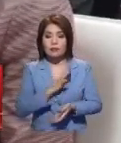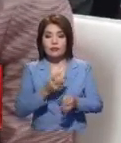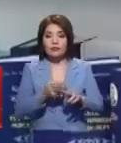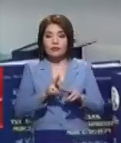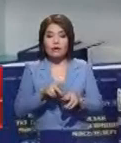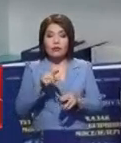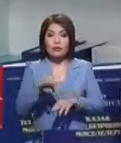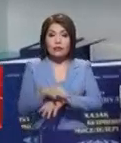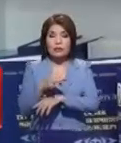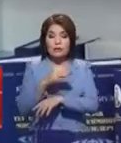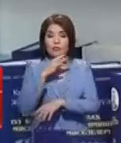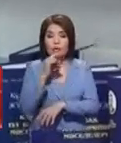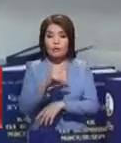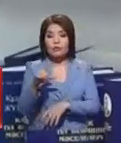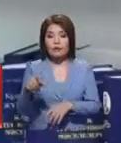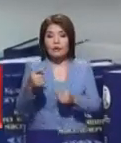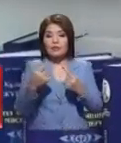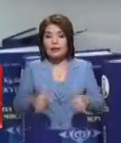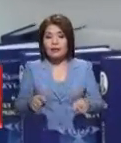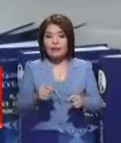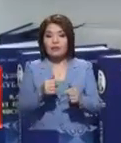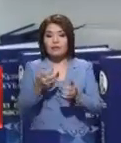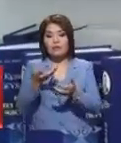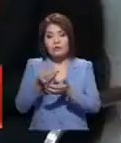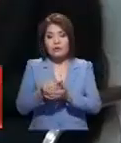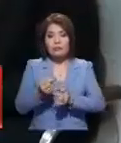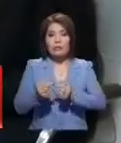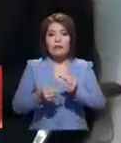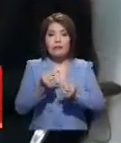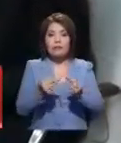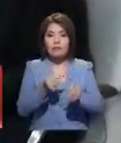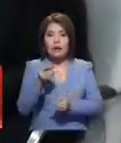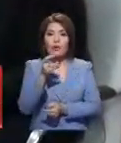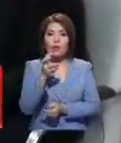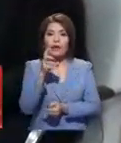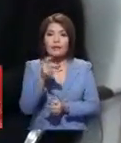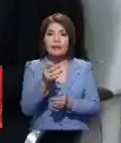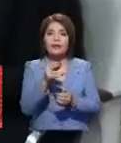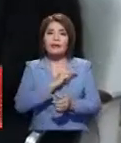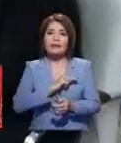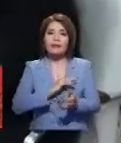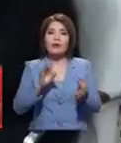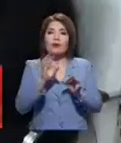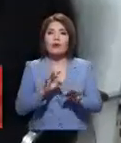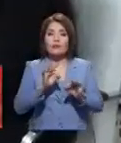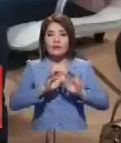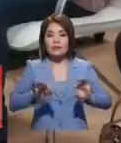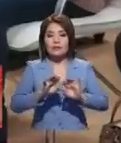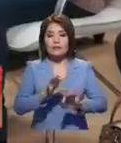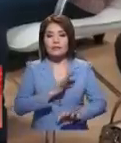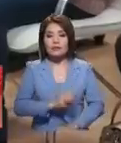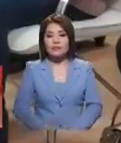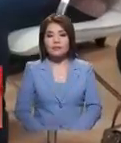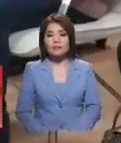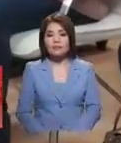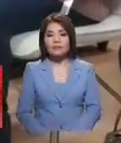жары болса, көпшілік біле бермейтін қырларын, артында қалған мол мұрасы, руханият қорының қызметі туралы әңгімеледі.